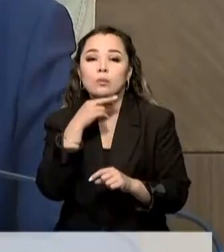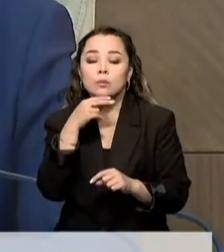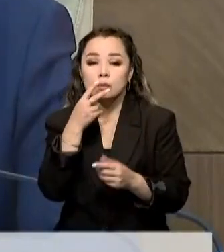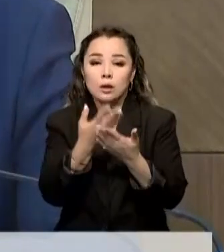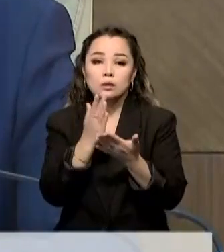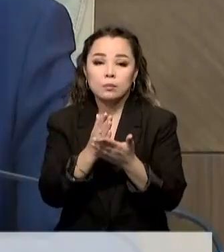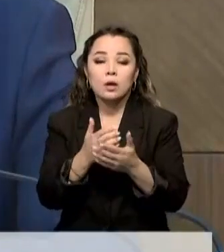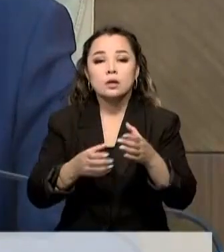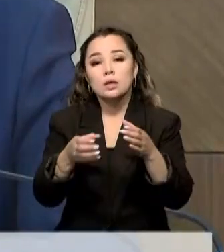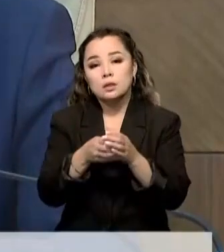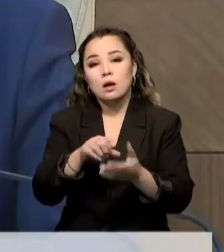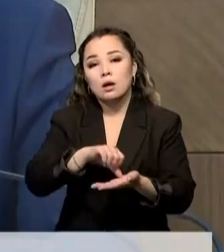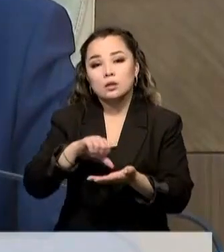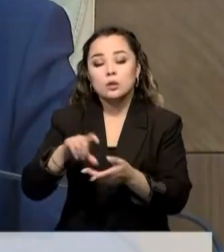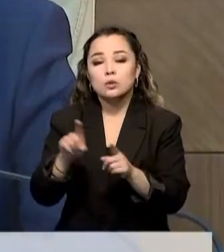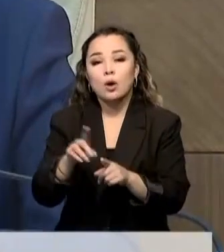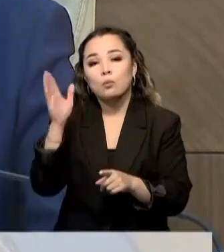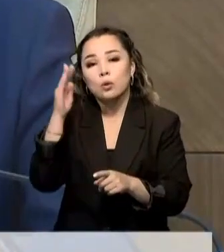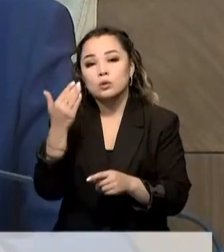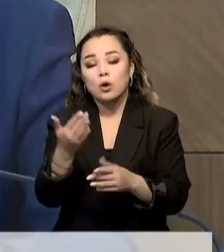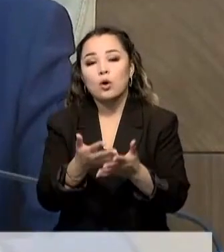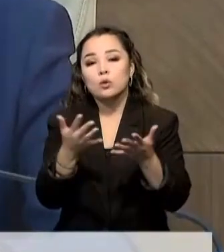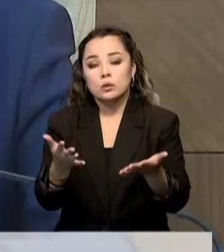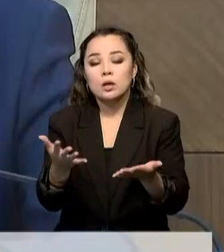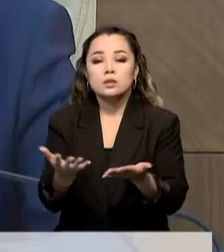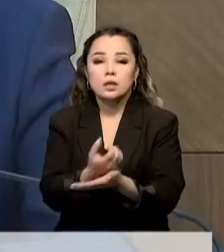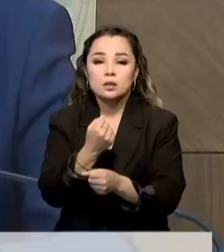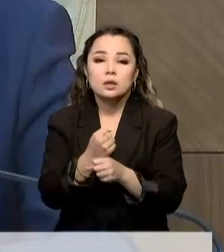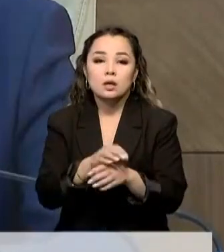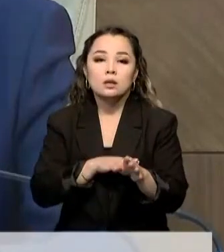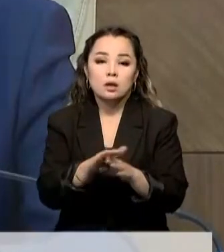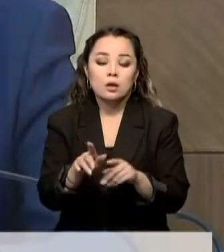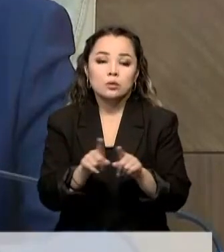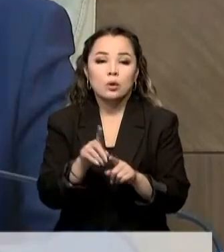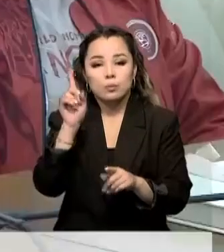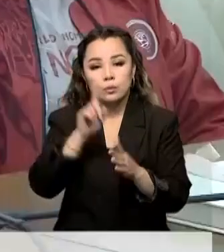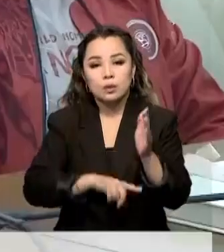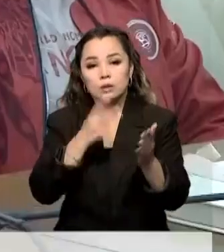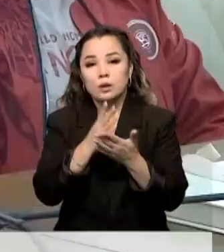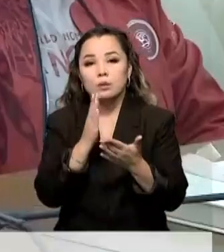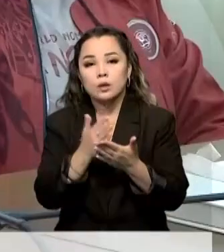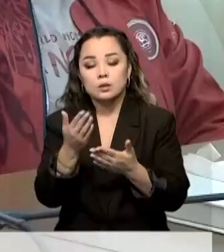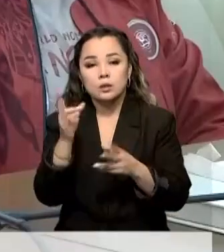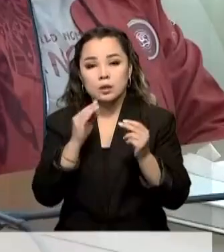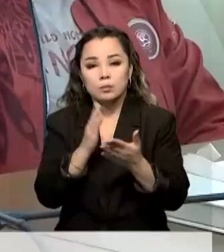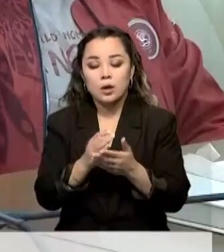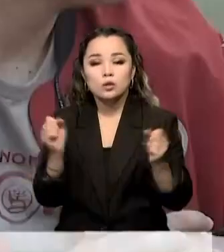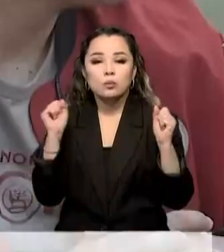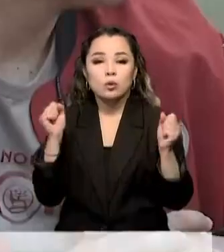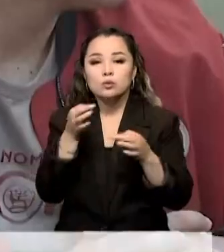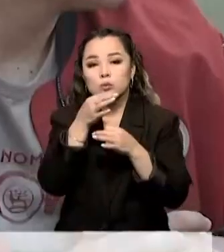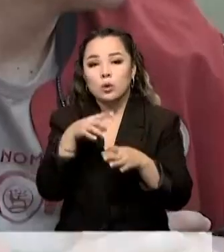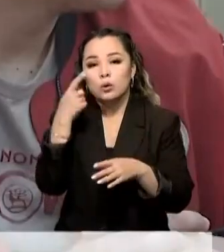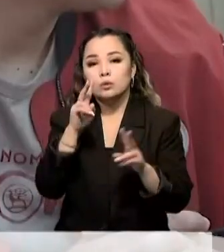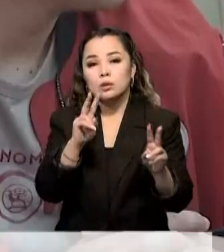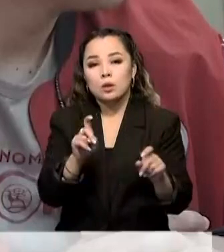туғызып, секцияларға қатысып, болашақта осындай басқа да үлкен жеңістер болады деп есептейміз. Өңірде спорттың кез келген